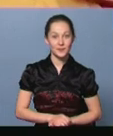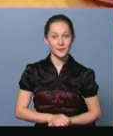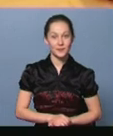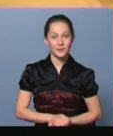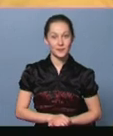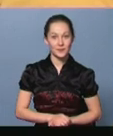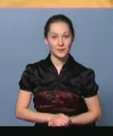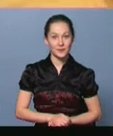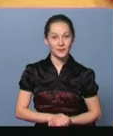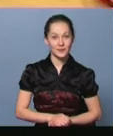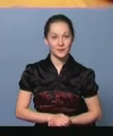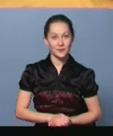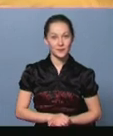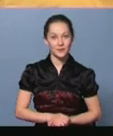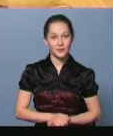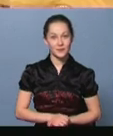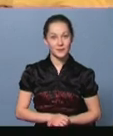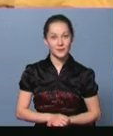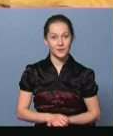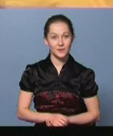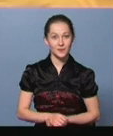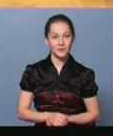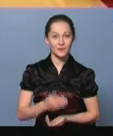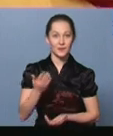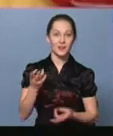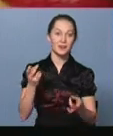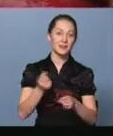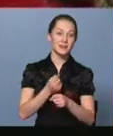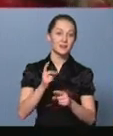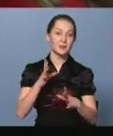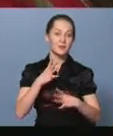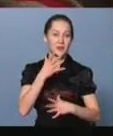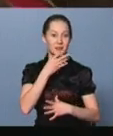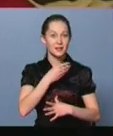смене убрать эти руки. С ними, конечно, было бы красиво, но